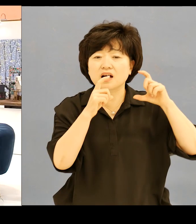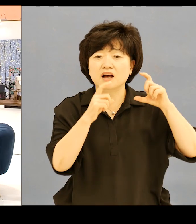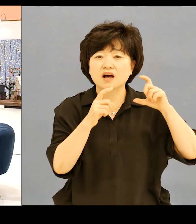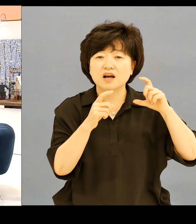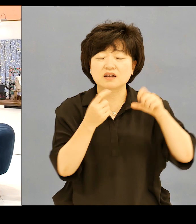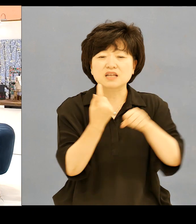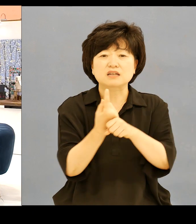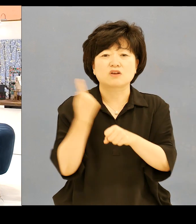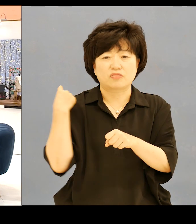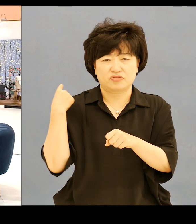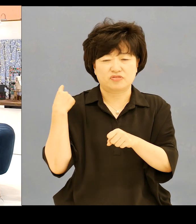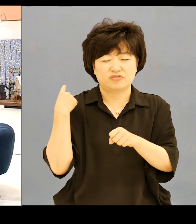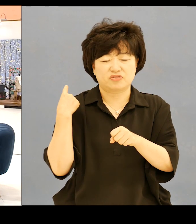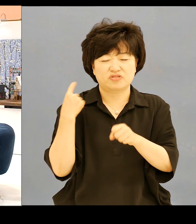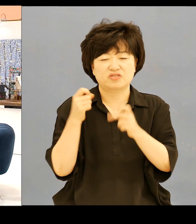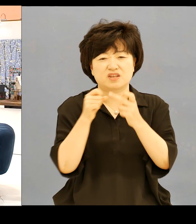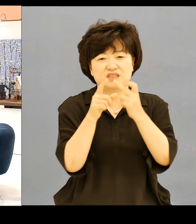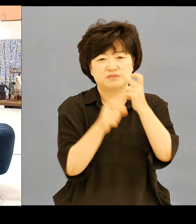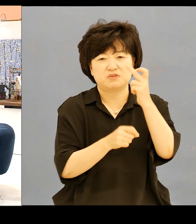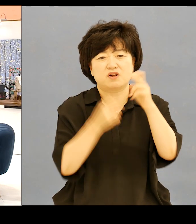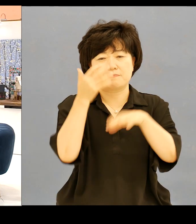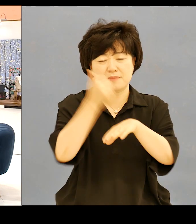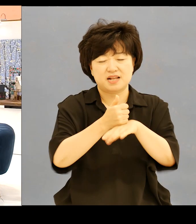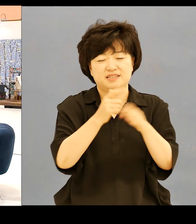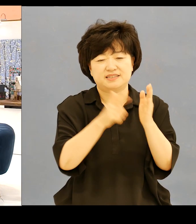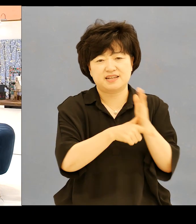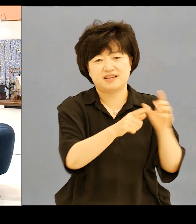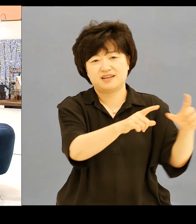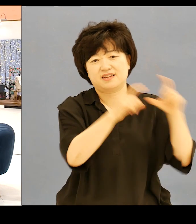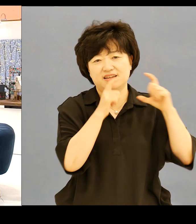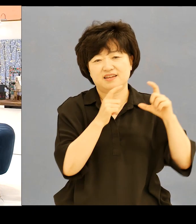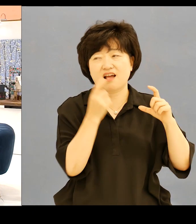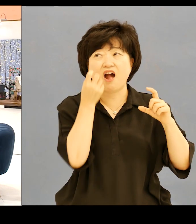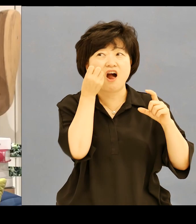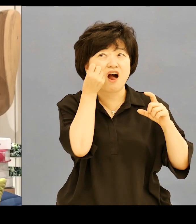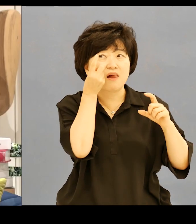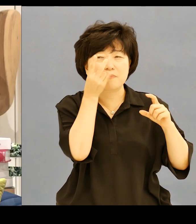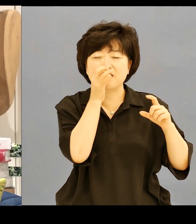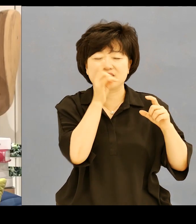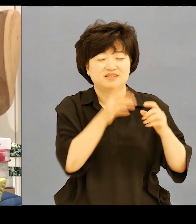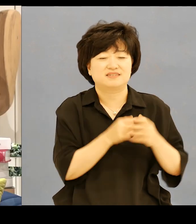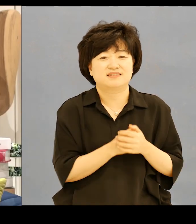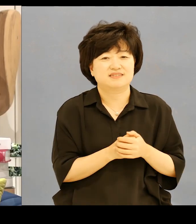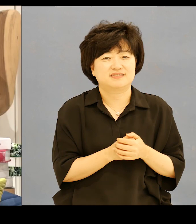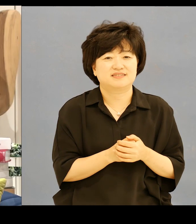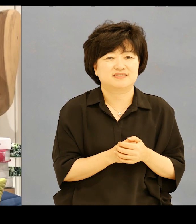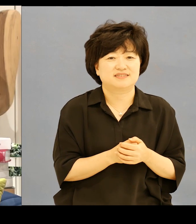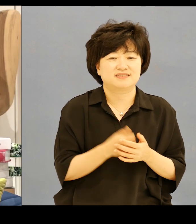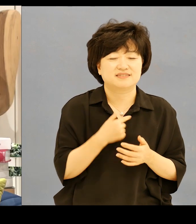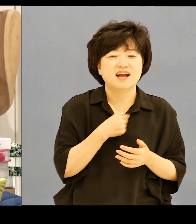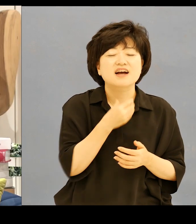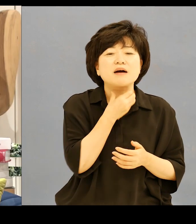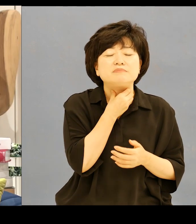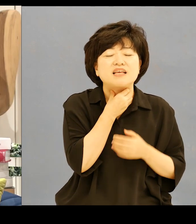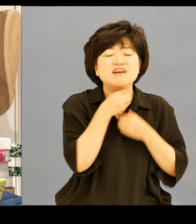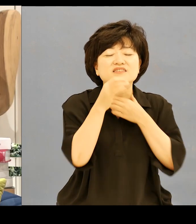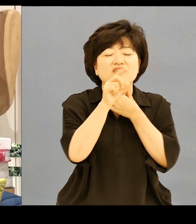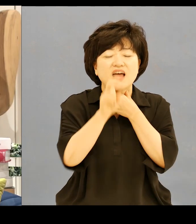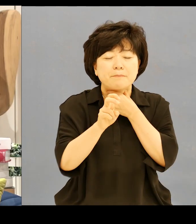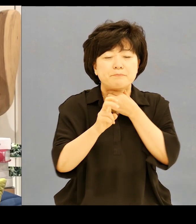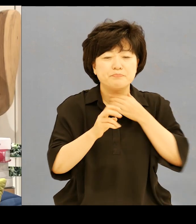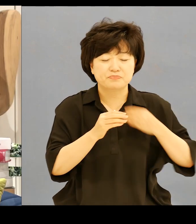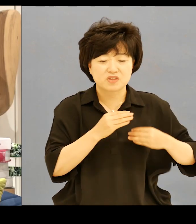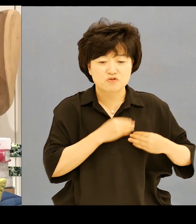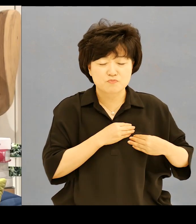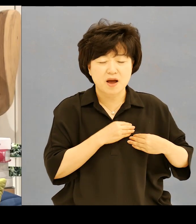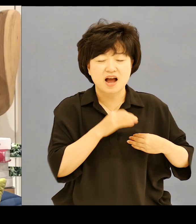지난해요? 작년 12월 말에요. 얼마 안 됐어요. 그러니까 제가 갑상선암을 앓고